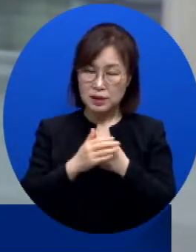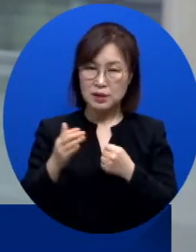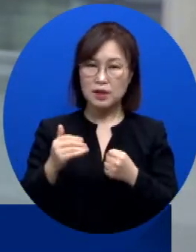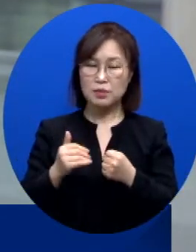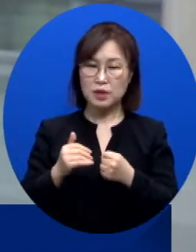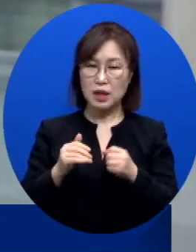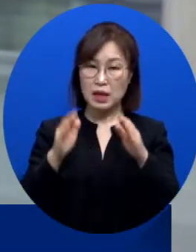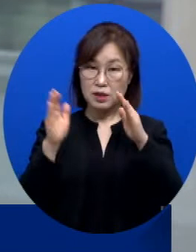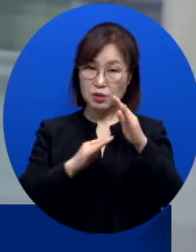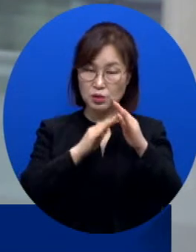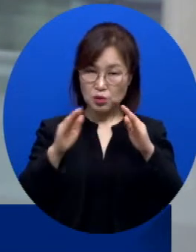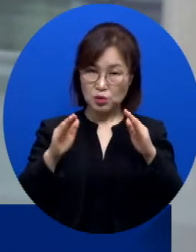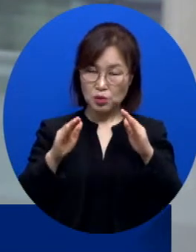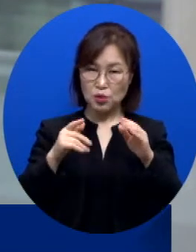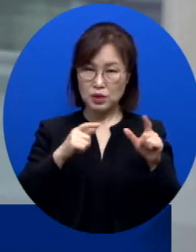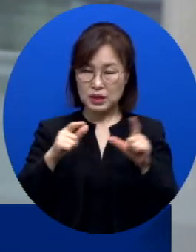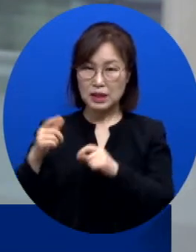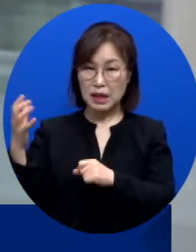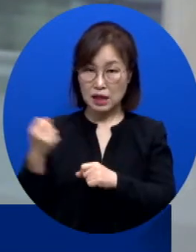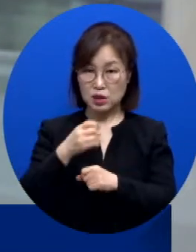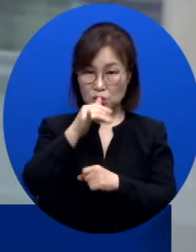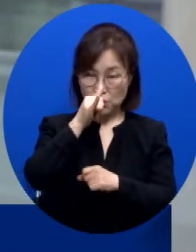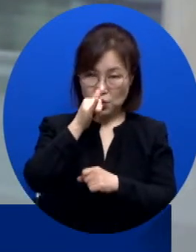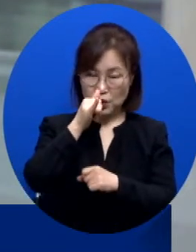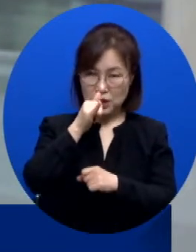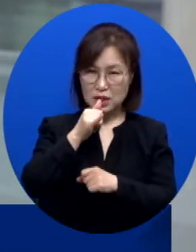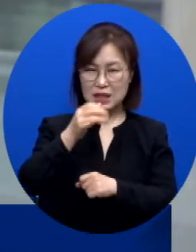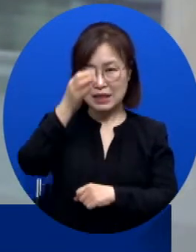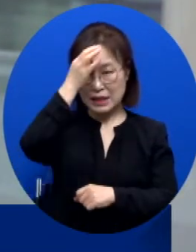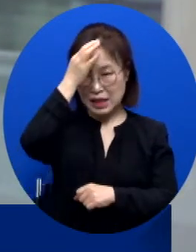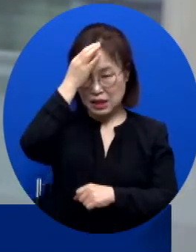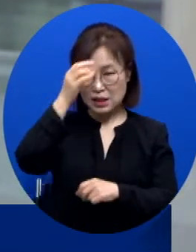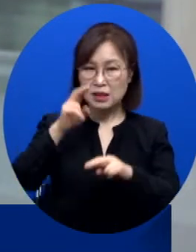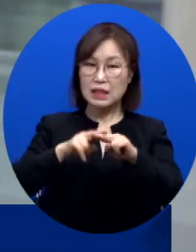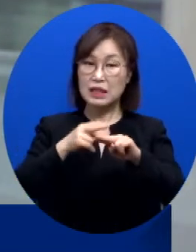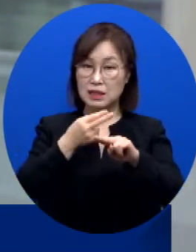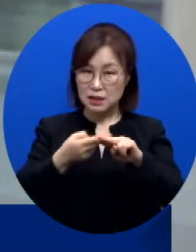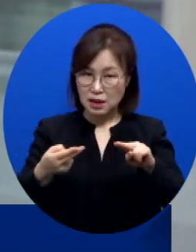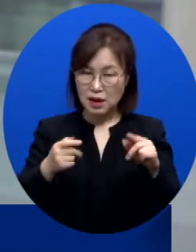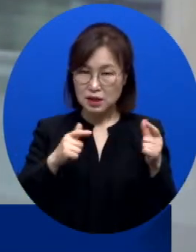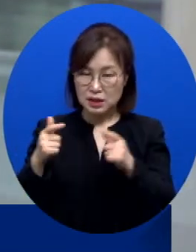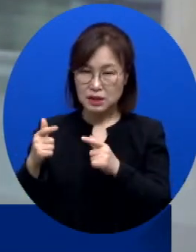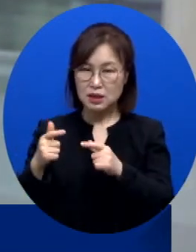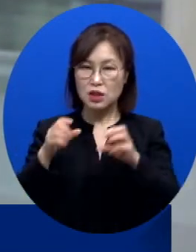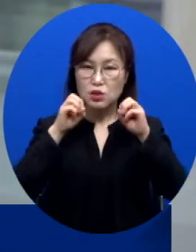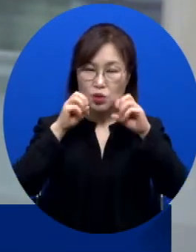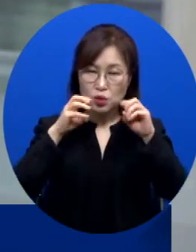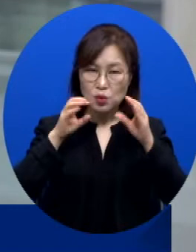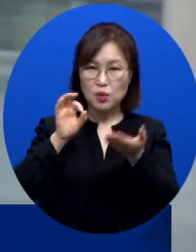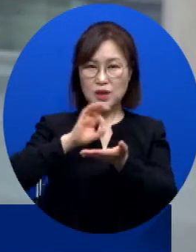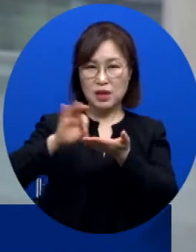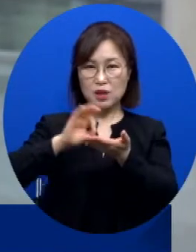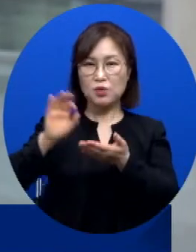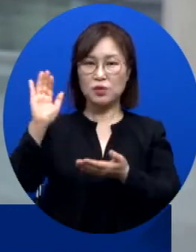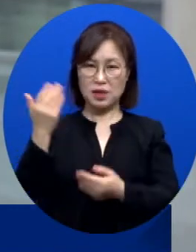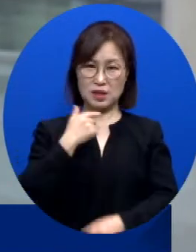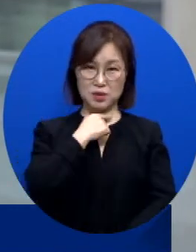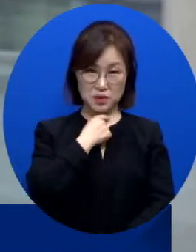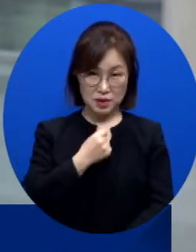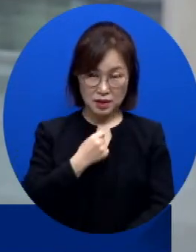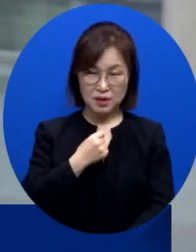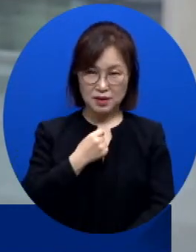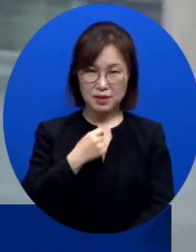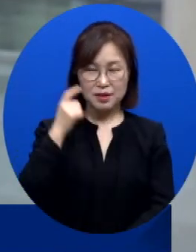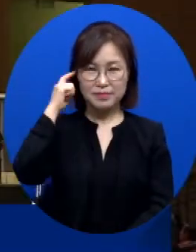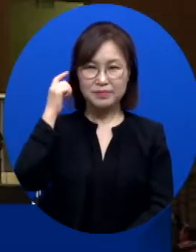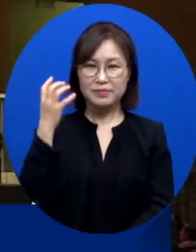저희는 평신도가 가지고 있는 그리스도인이 갖고 있는 모든 재능과 은사가 선교적으로 쓰임을 받았으면 좋겠다, 이렇게